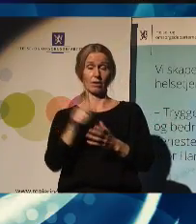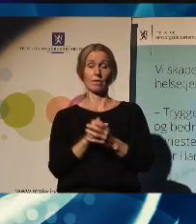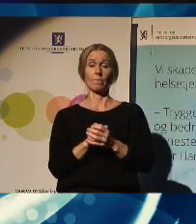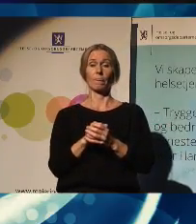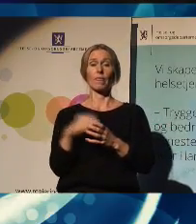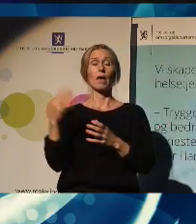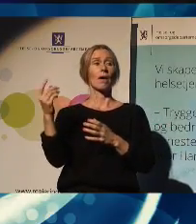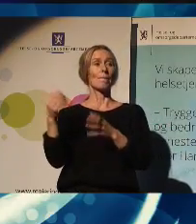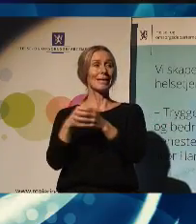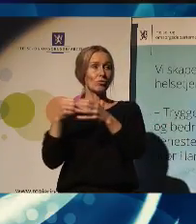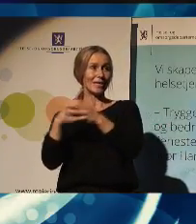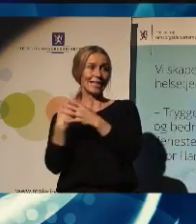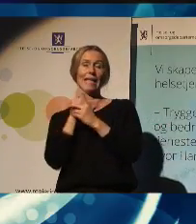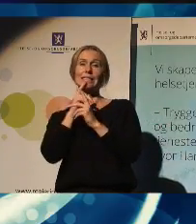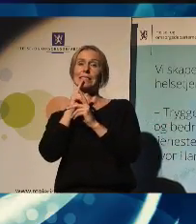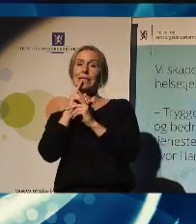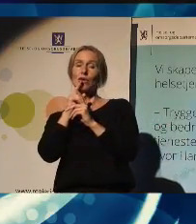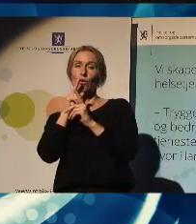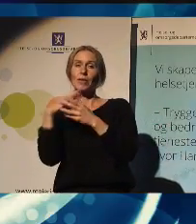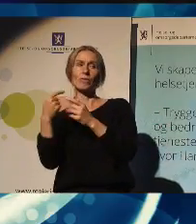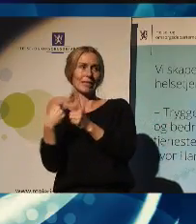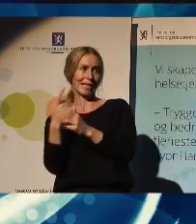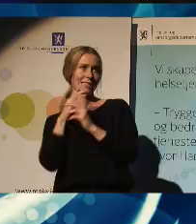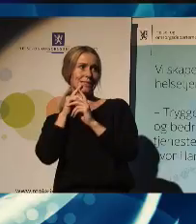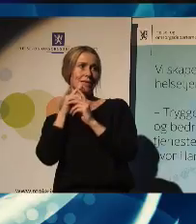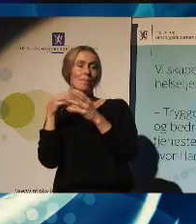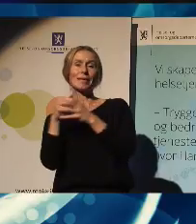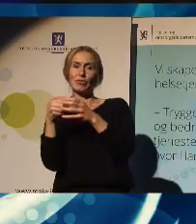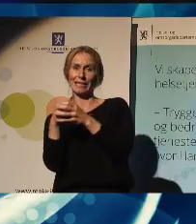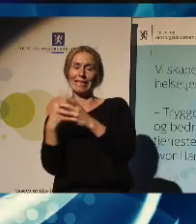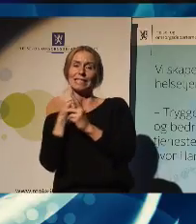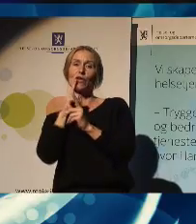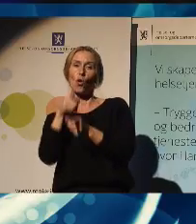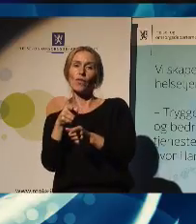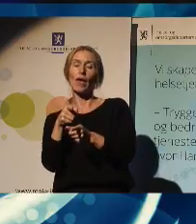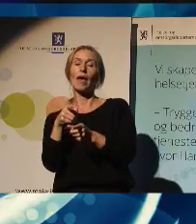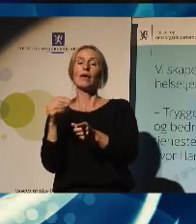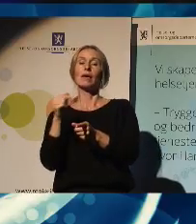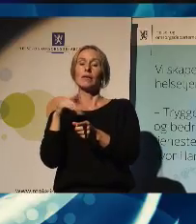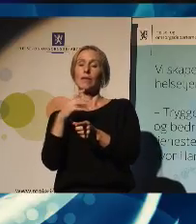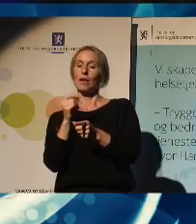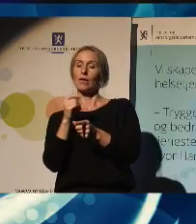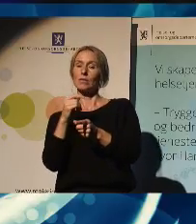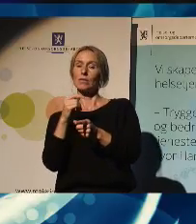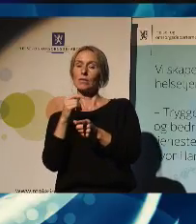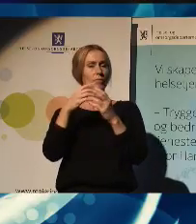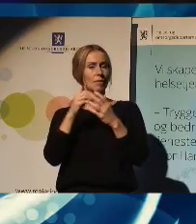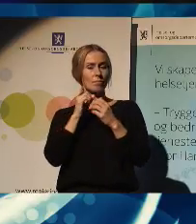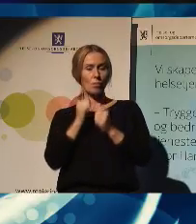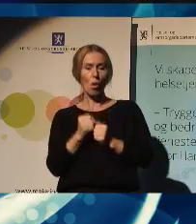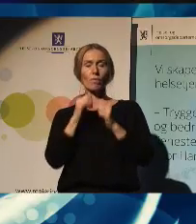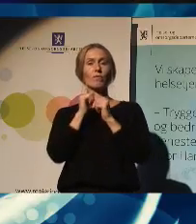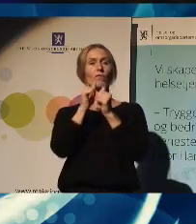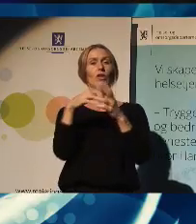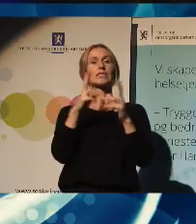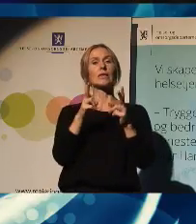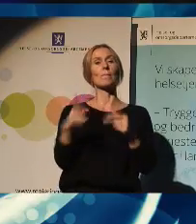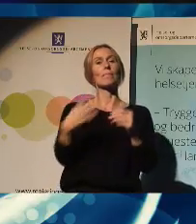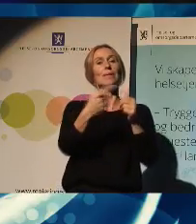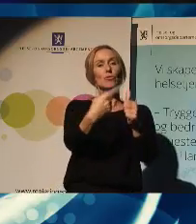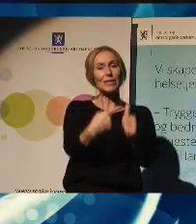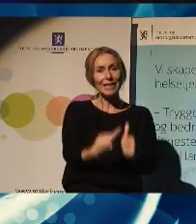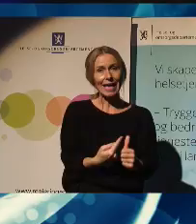prioritetsrådet har også sagt at helsetilbud til flyktninger og asylsøkere må følge den samme prioritetslogikk som gjelder for øvrige helsetjenester